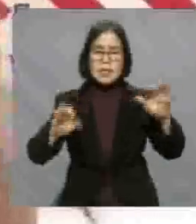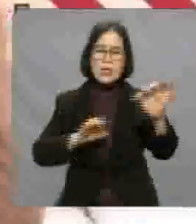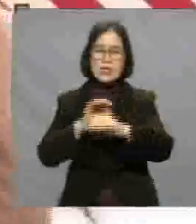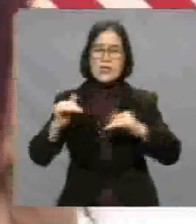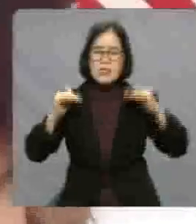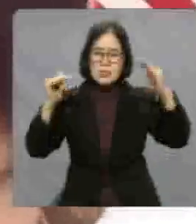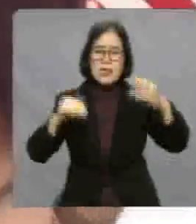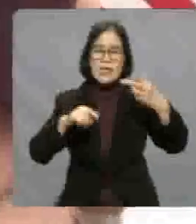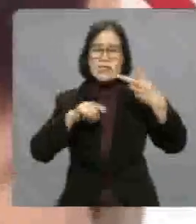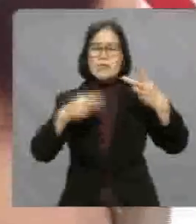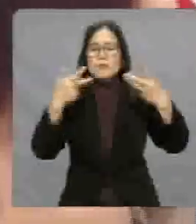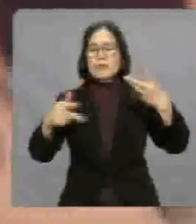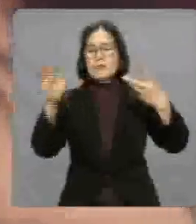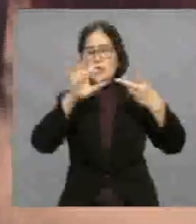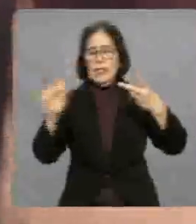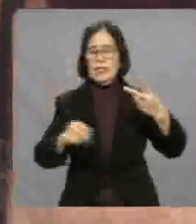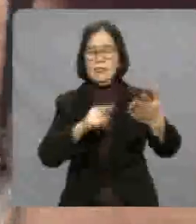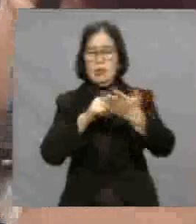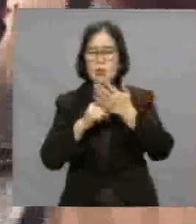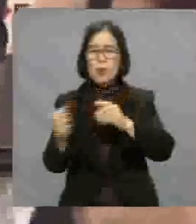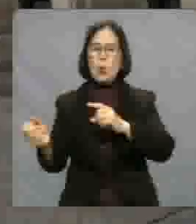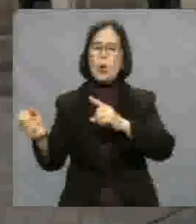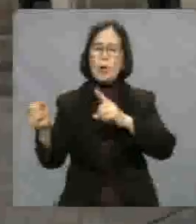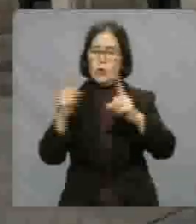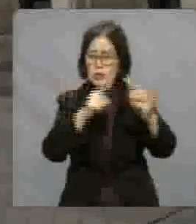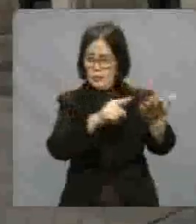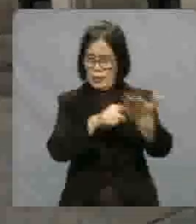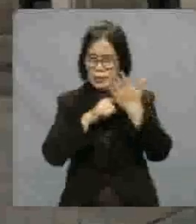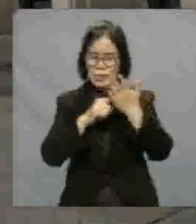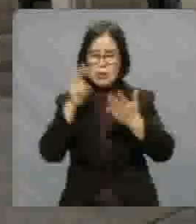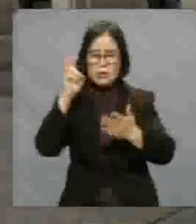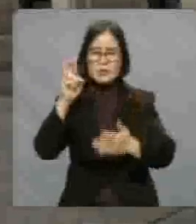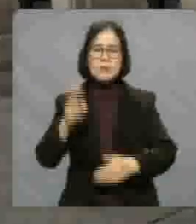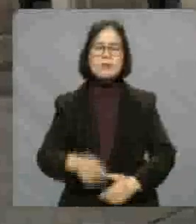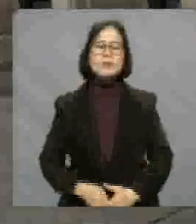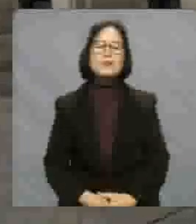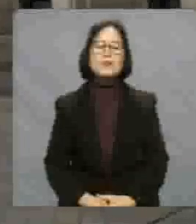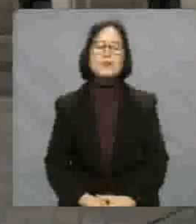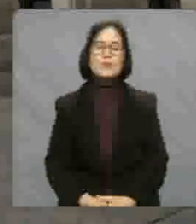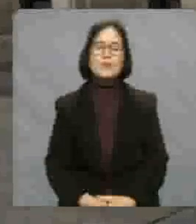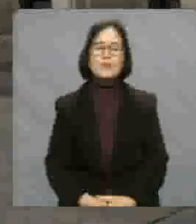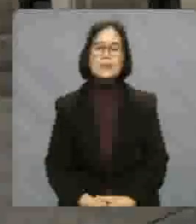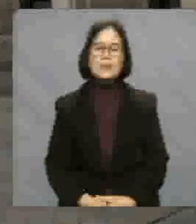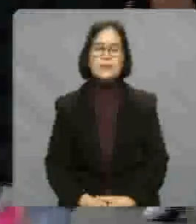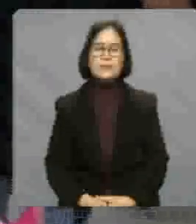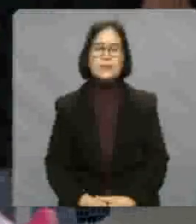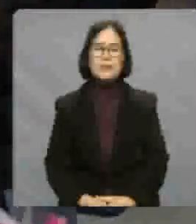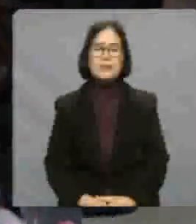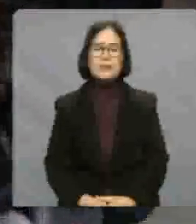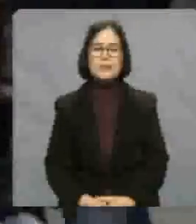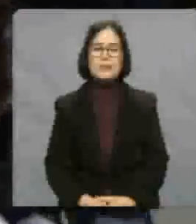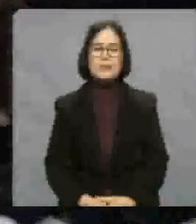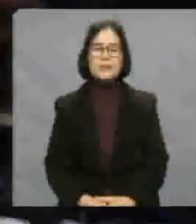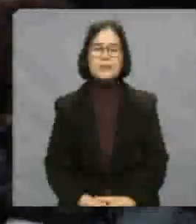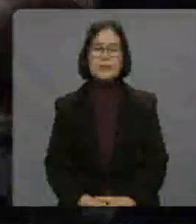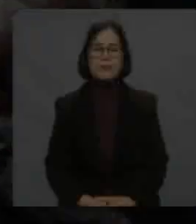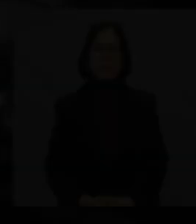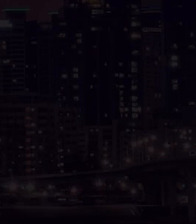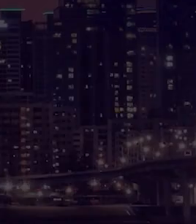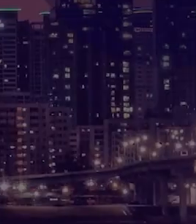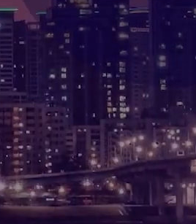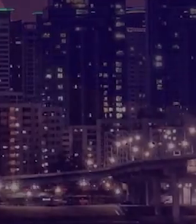성장률이 2.7%를 보이며 회복세를 나타낼 것으로 진단했습니다. OBS 뉴스 황다인입니다.